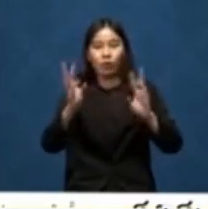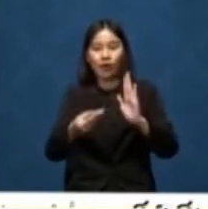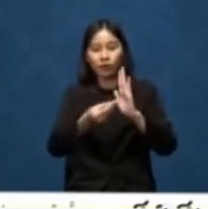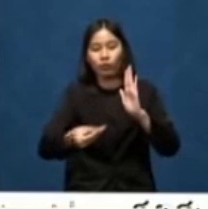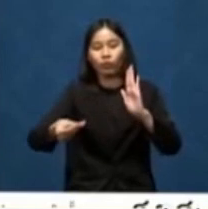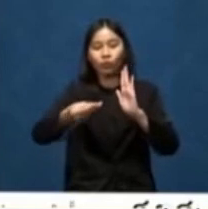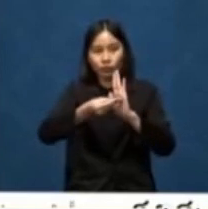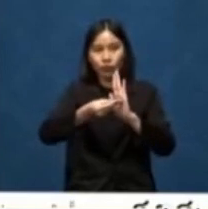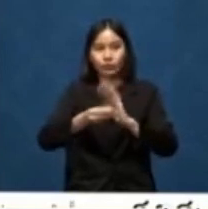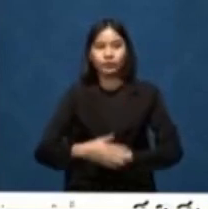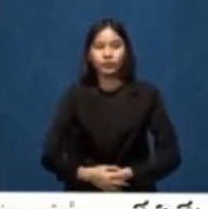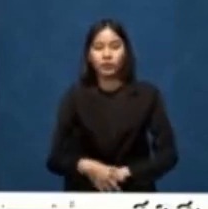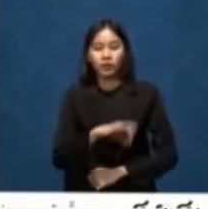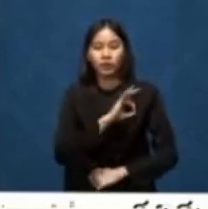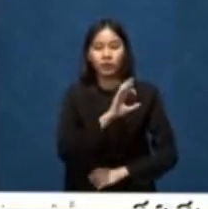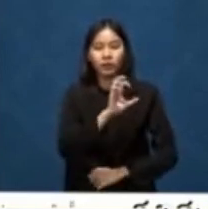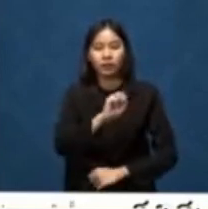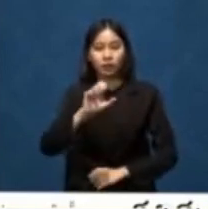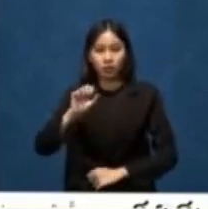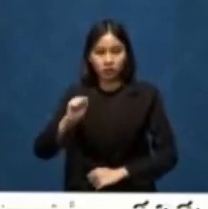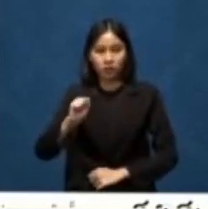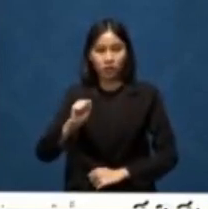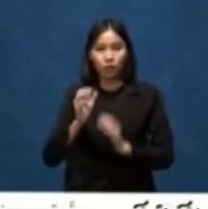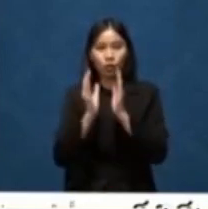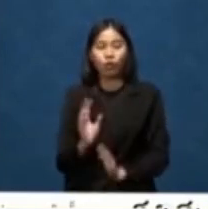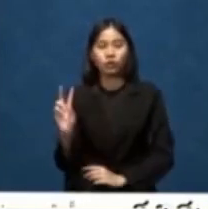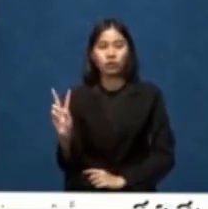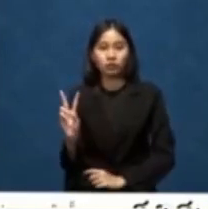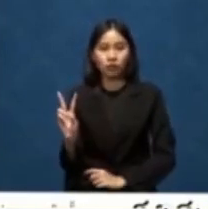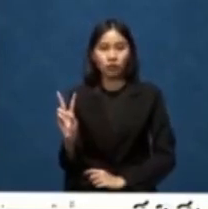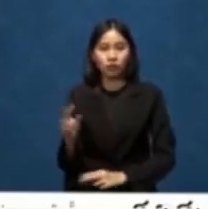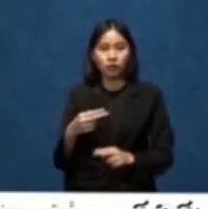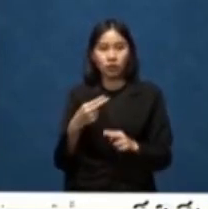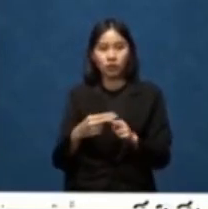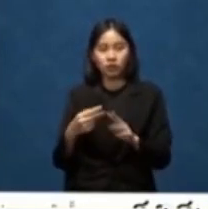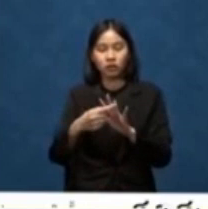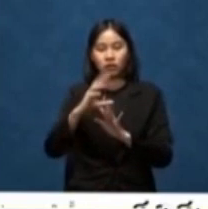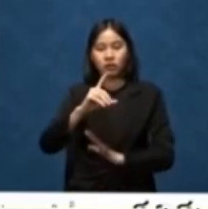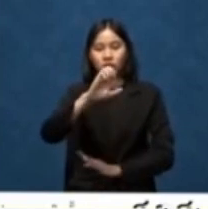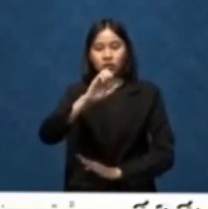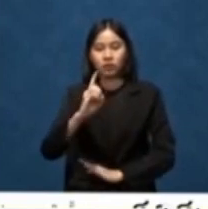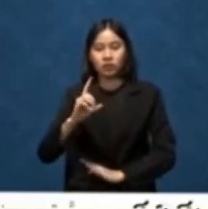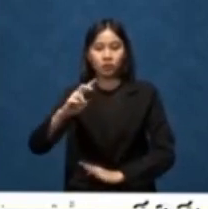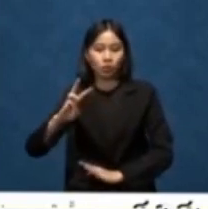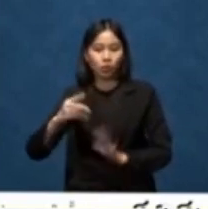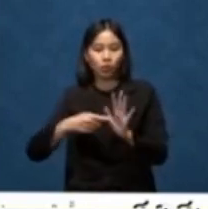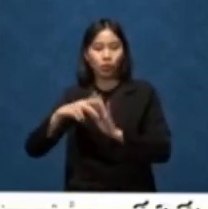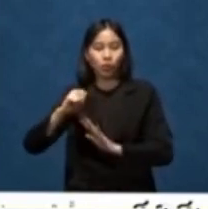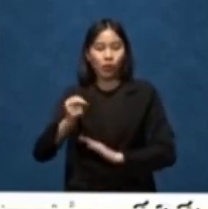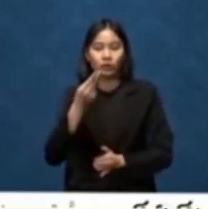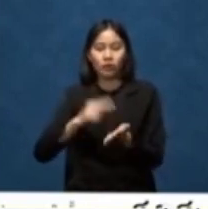มาเป็นสมาชิกสภาผู้แทนตำแหน่งที่ว่าด้วยสมาชิกสภาผู้แทน